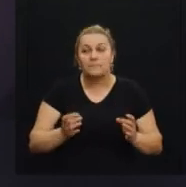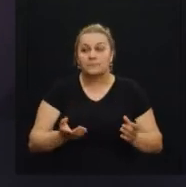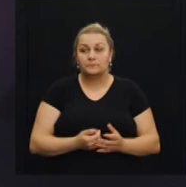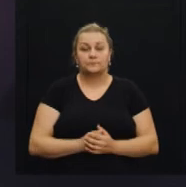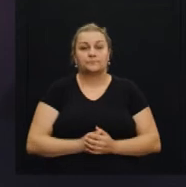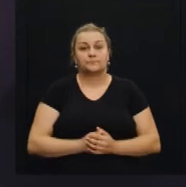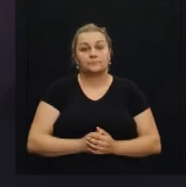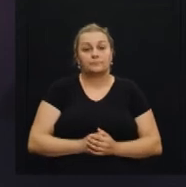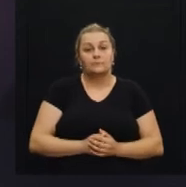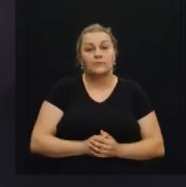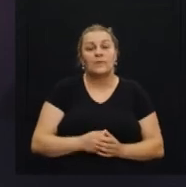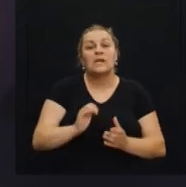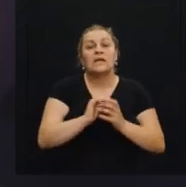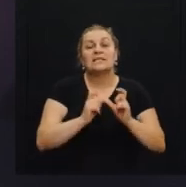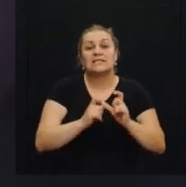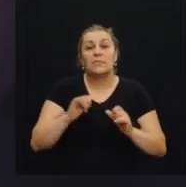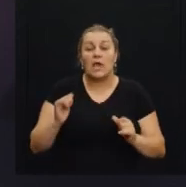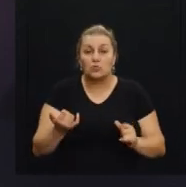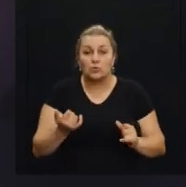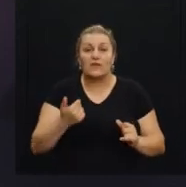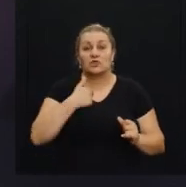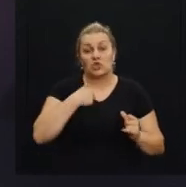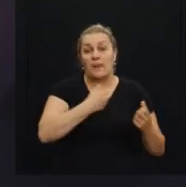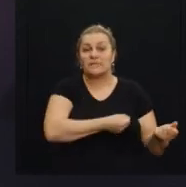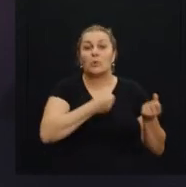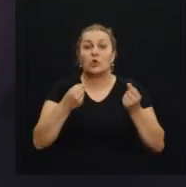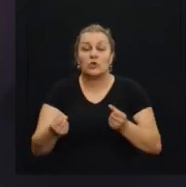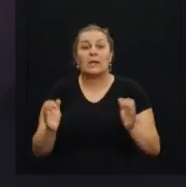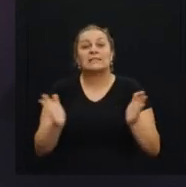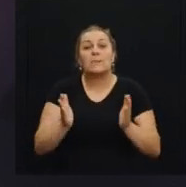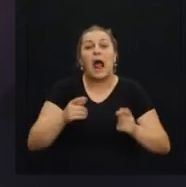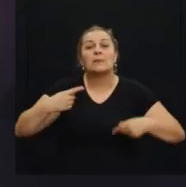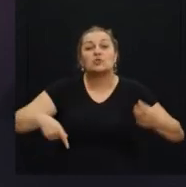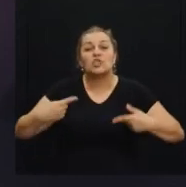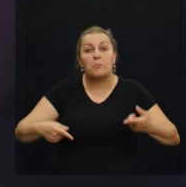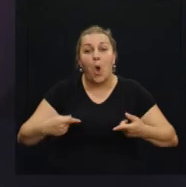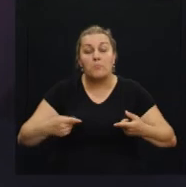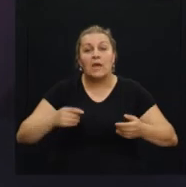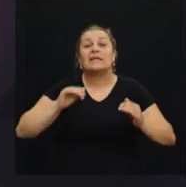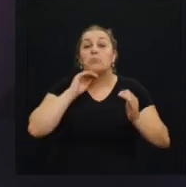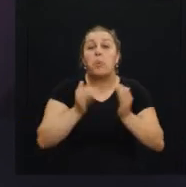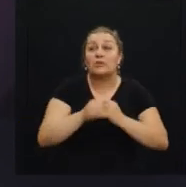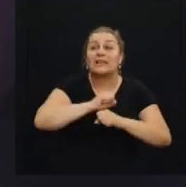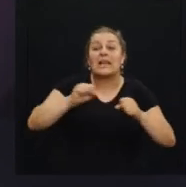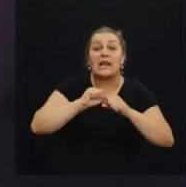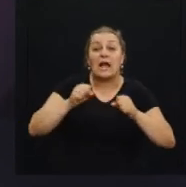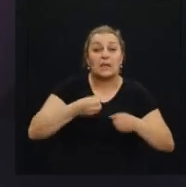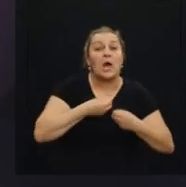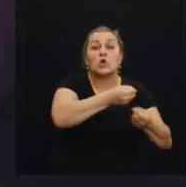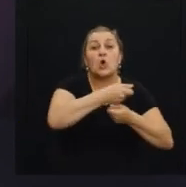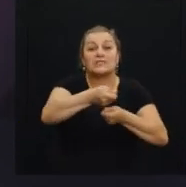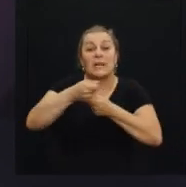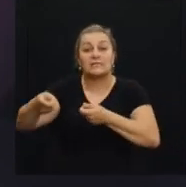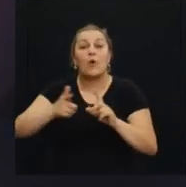smo i Stipe Jurjević, prijatelj, donijeli sa malim džipom do blizinu i pod granatom smo i nosili tu municiju